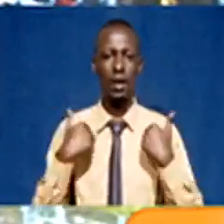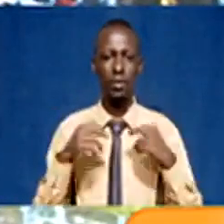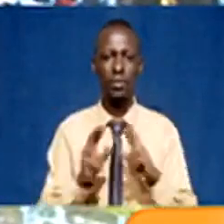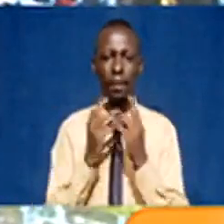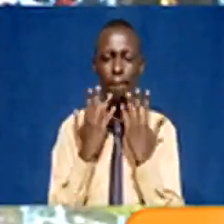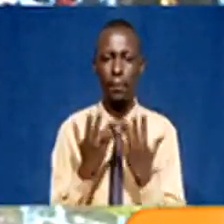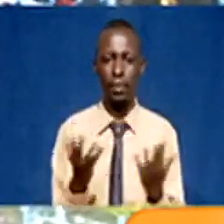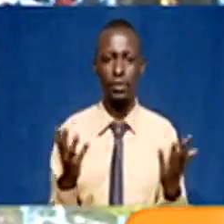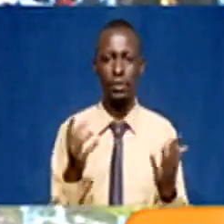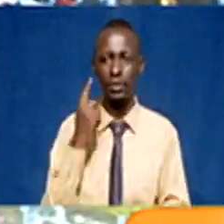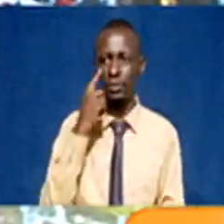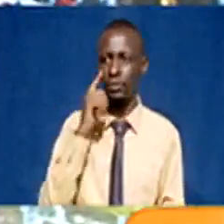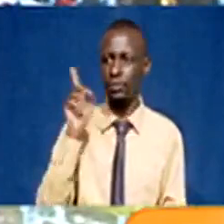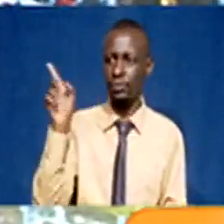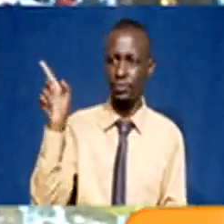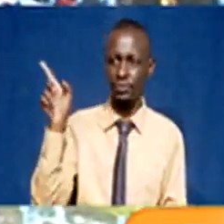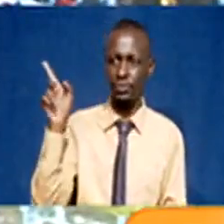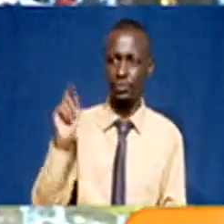Leto ana taarifa hiyo kwa kina.